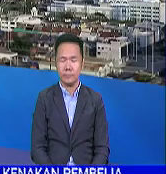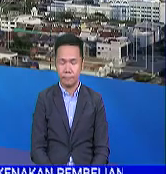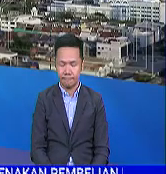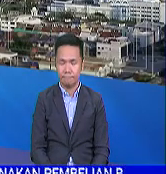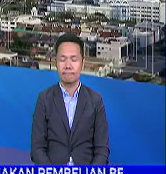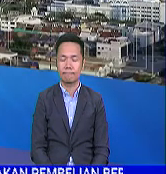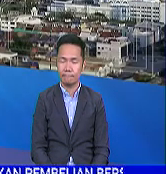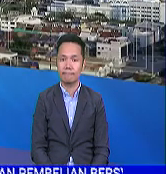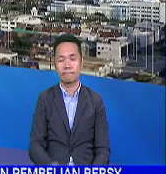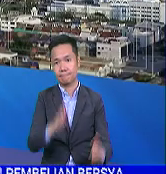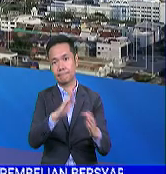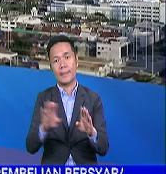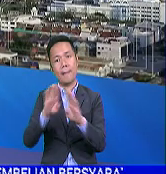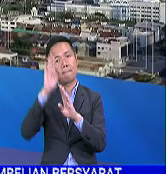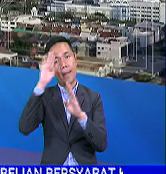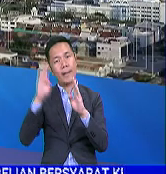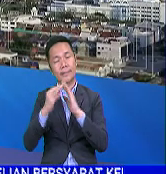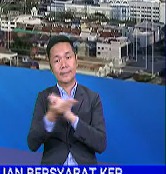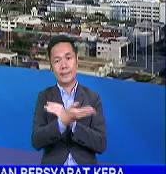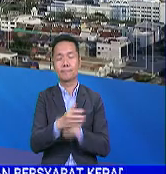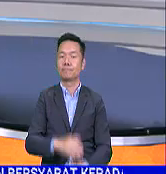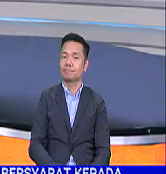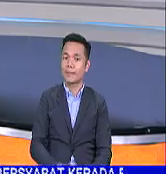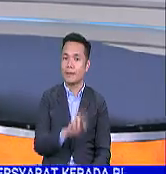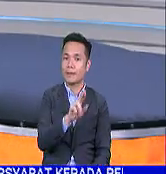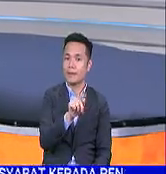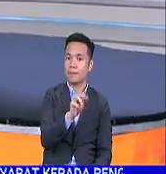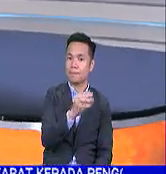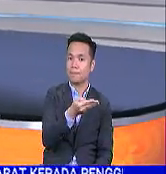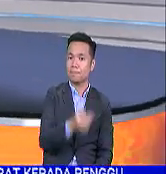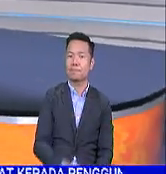Sekian berita dari Pahang, kembali ke Angkasa Puri.